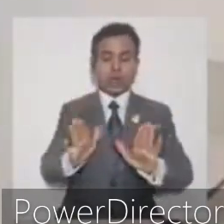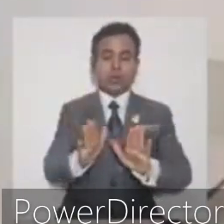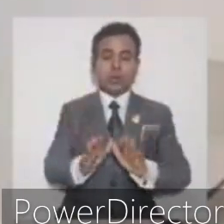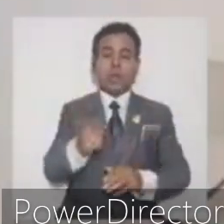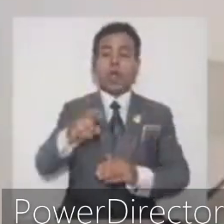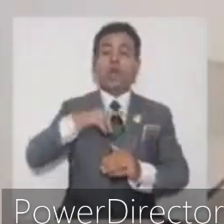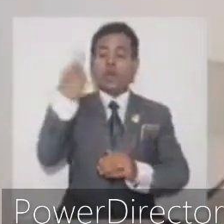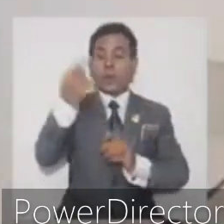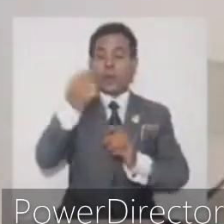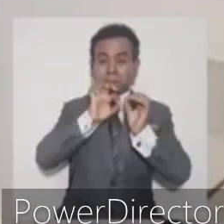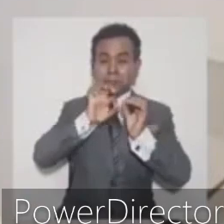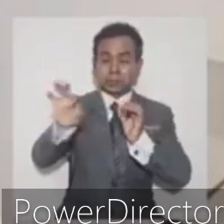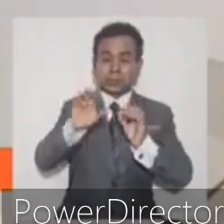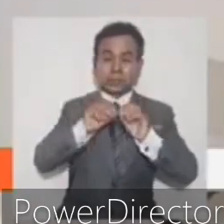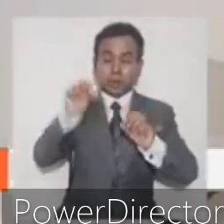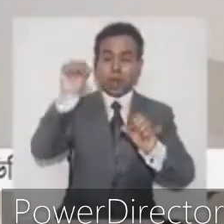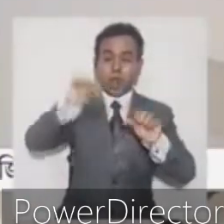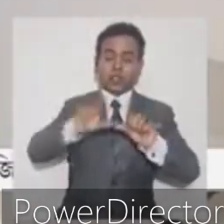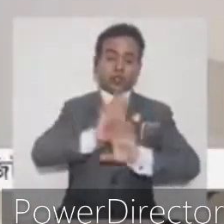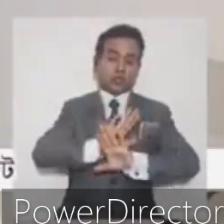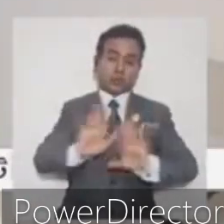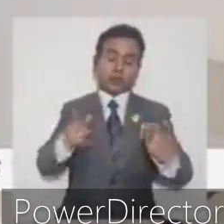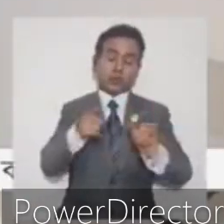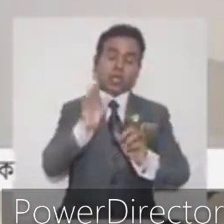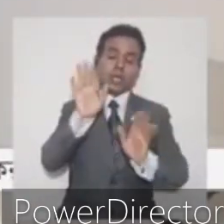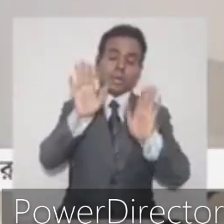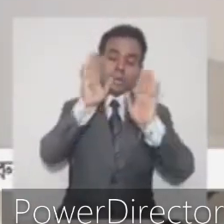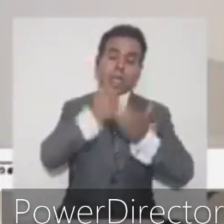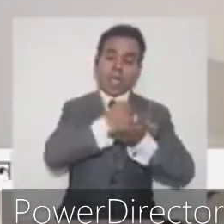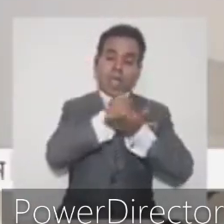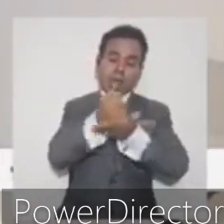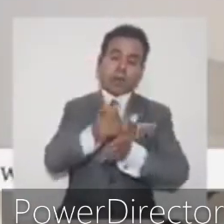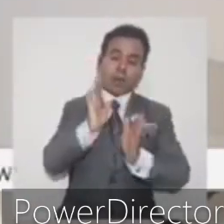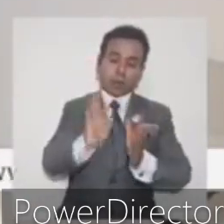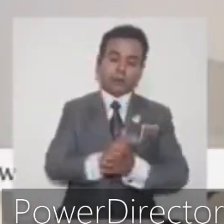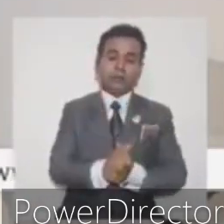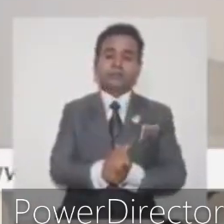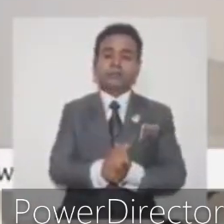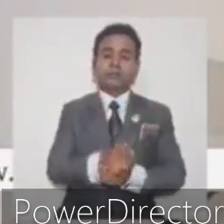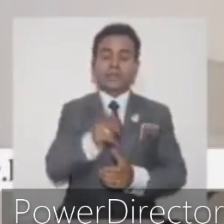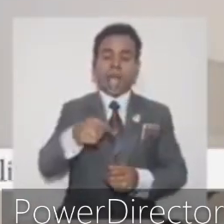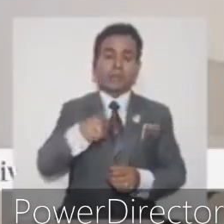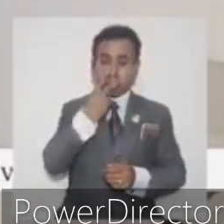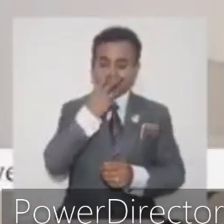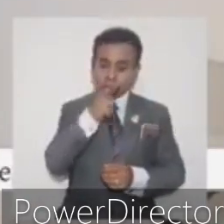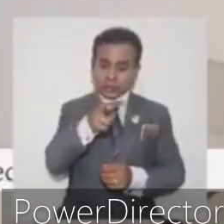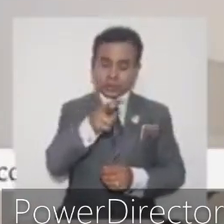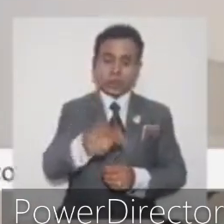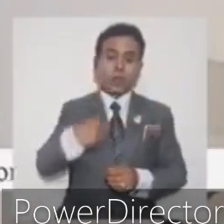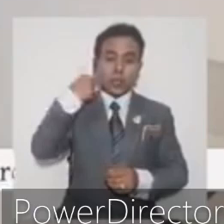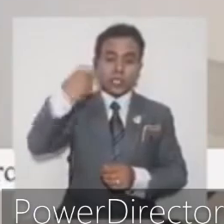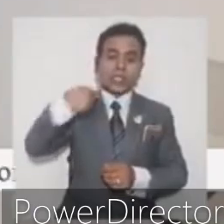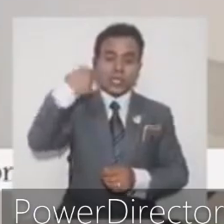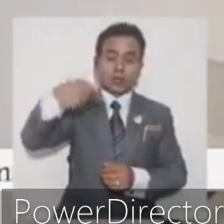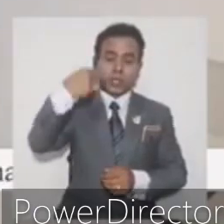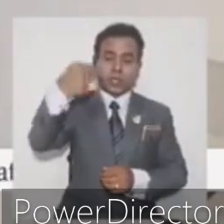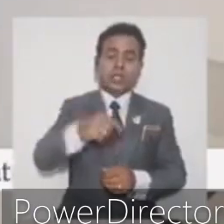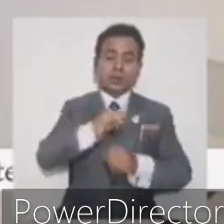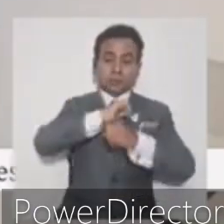সেই চিন্তা মাথায় নিয়ে আমরা ইতিমধ্যে বসুন্ধরার কনভেনশন সেন্টার 2000 বেড